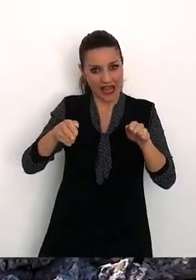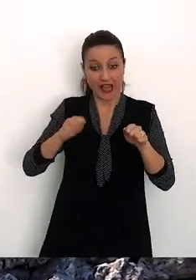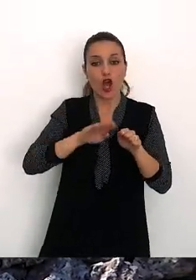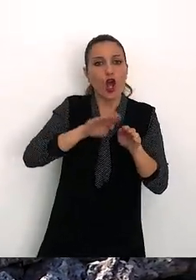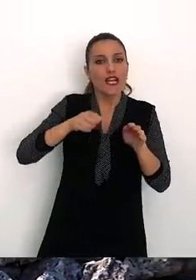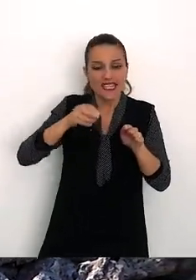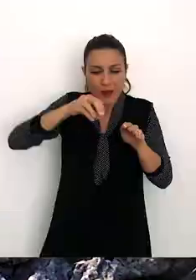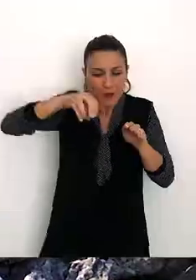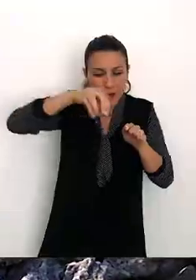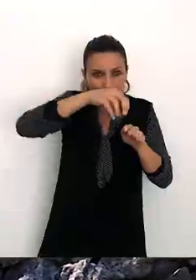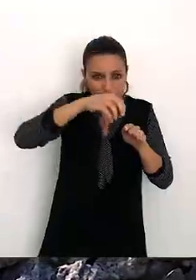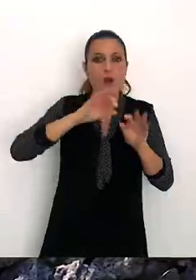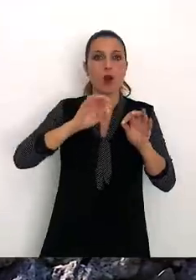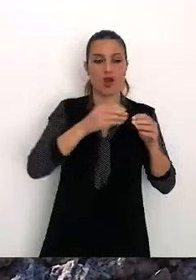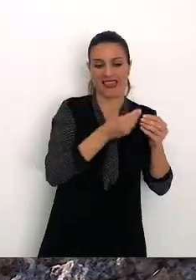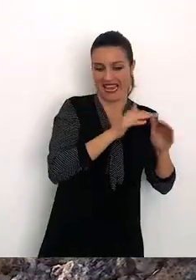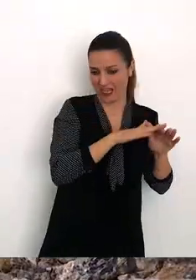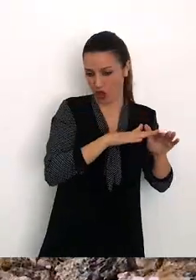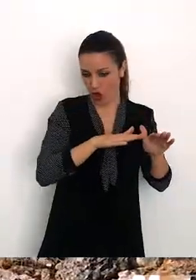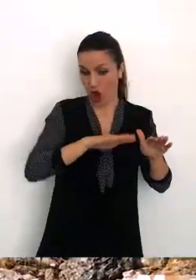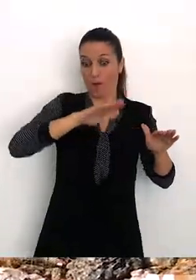del territorio.